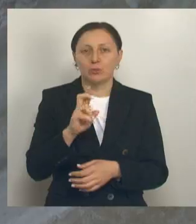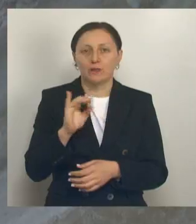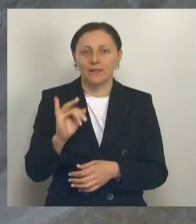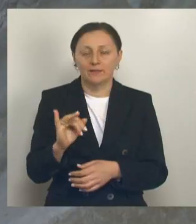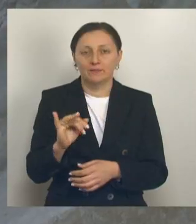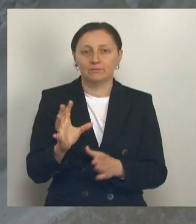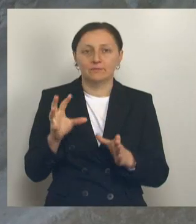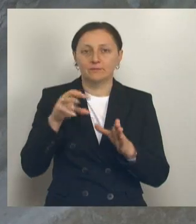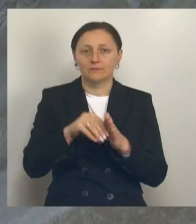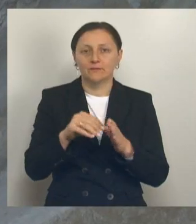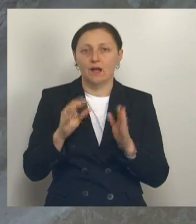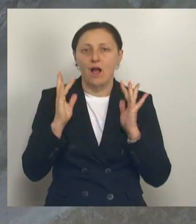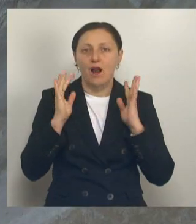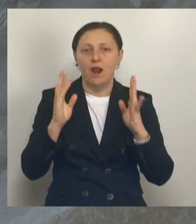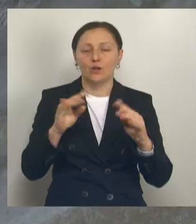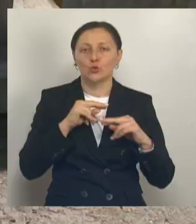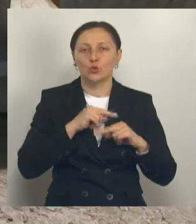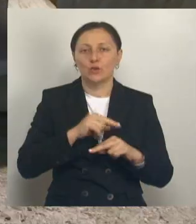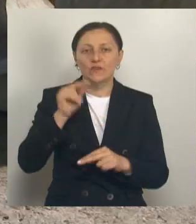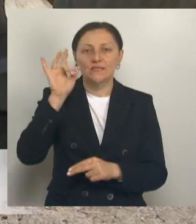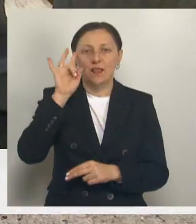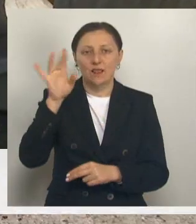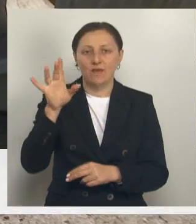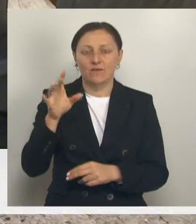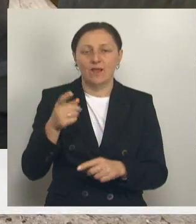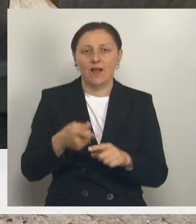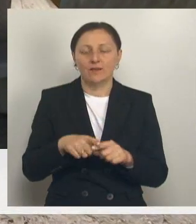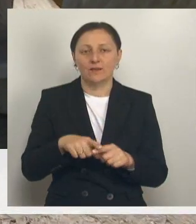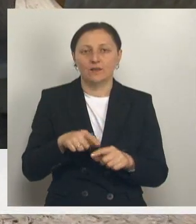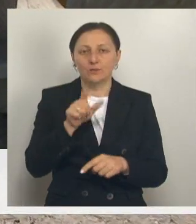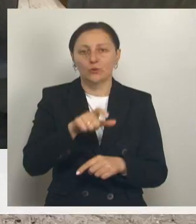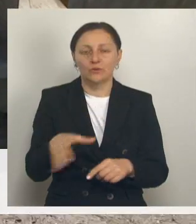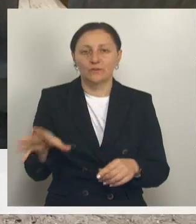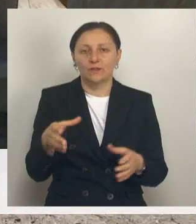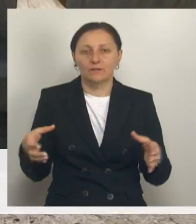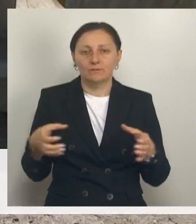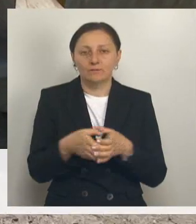и труп занесли на аллею Трудовой Славы благодаря сплочённому коллективу